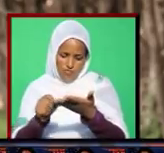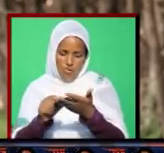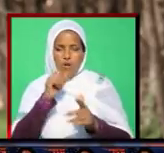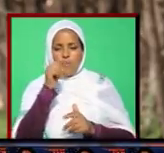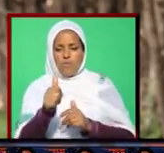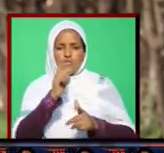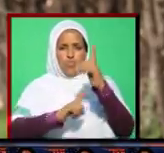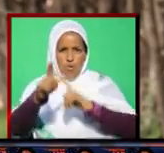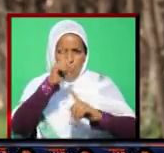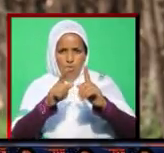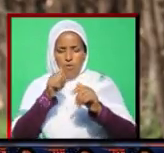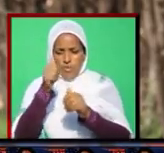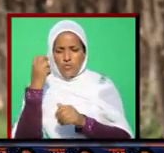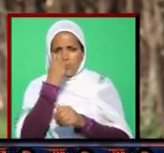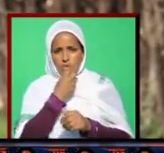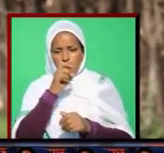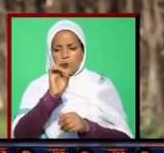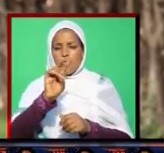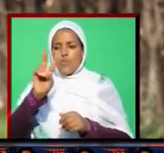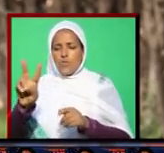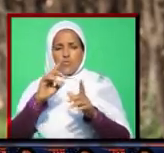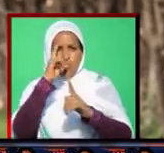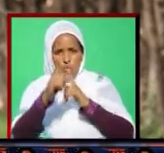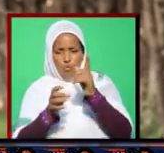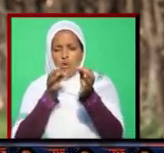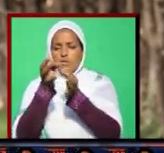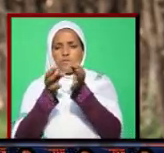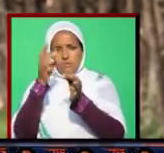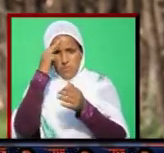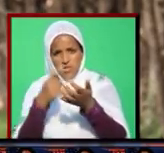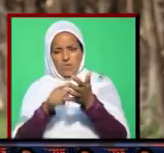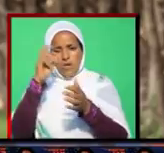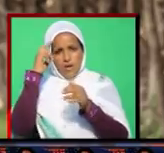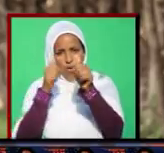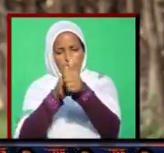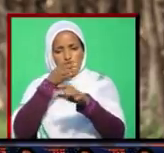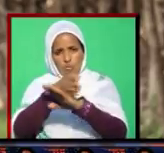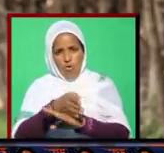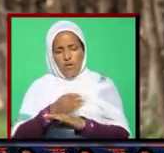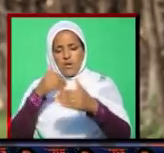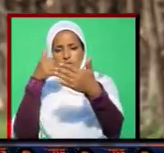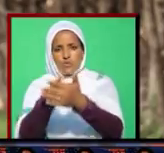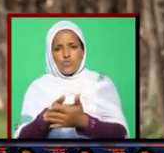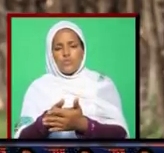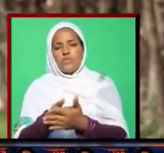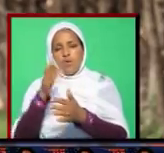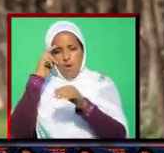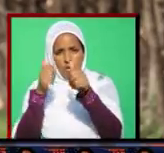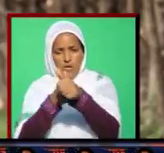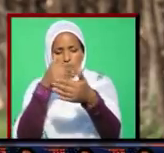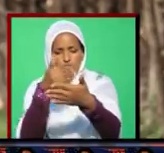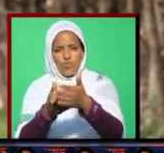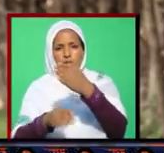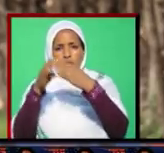በየቋንቋው በየልሳኑ። ለምን? 72 ቋንቋ ስለተገለጸለት ከሐዋርያት በኋላ ተነስቶ ሐዋርያት ከደረሱበት እውቀትና ሐዋርያት ከደረሱበት